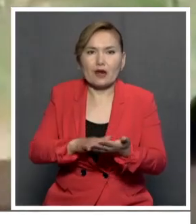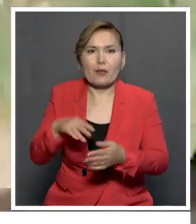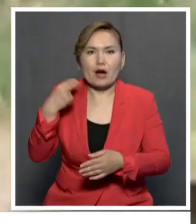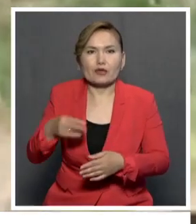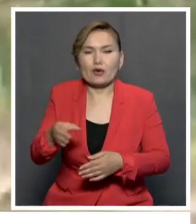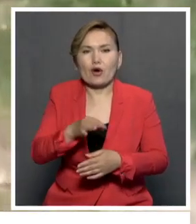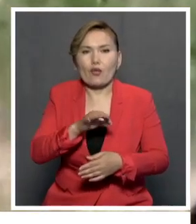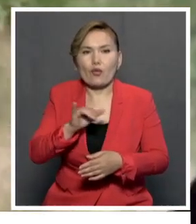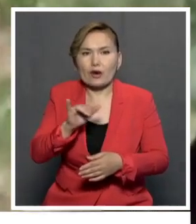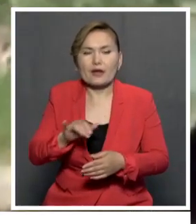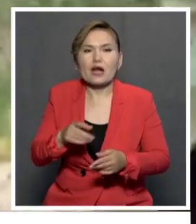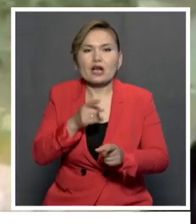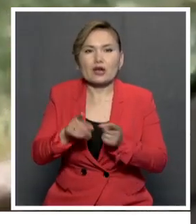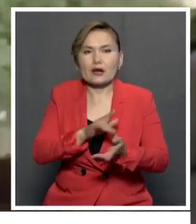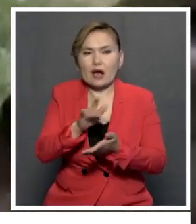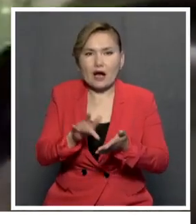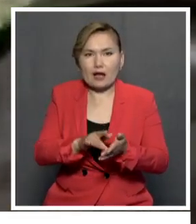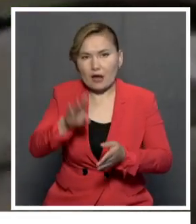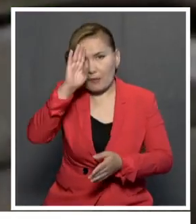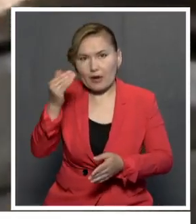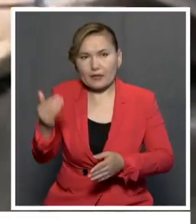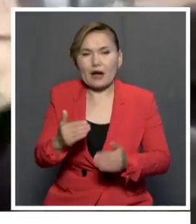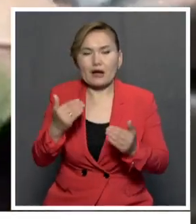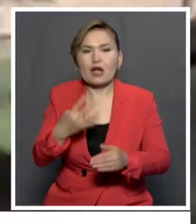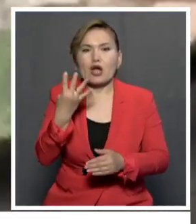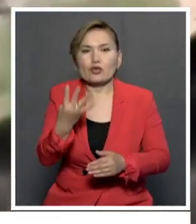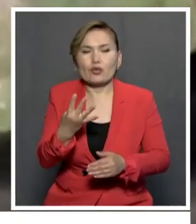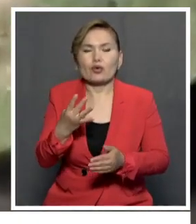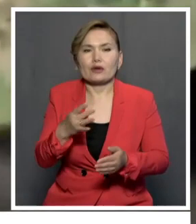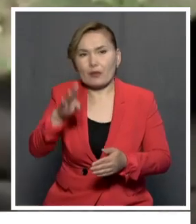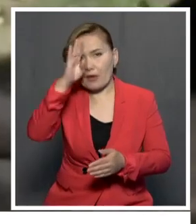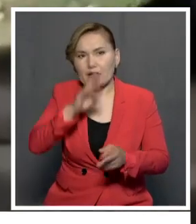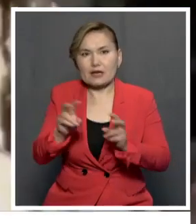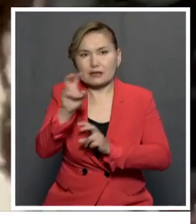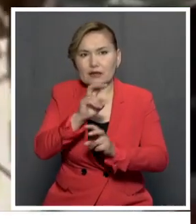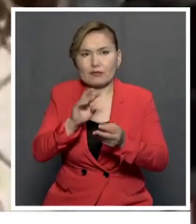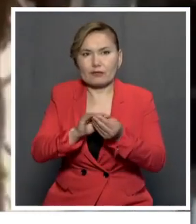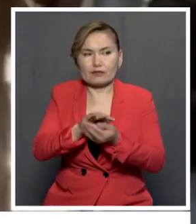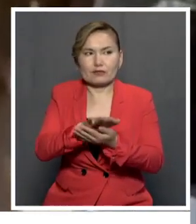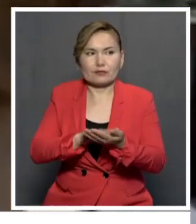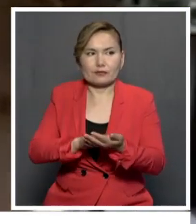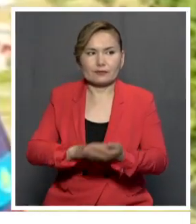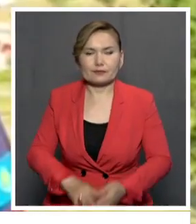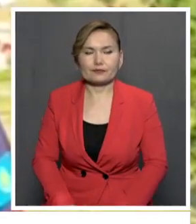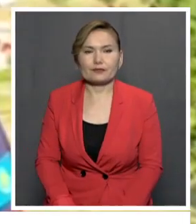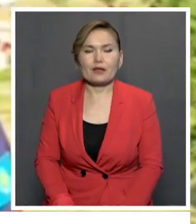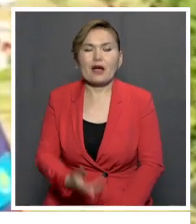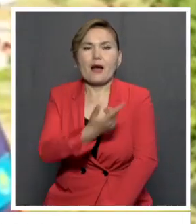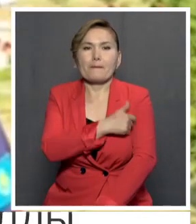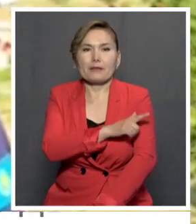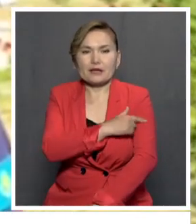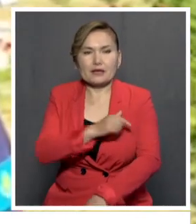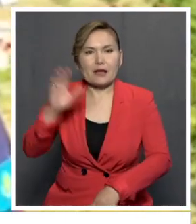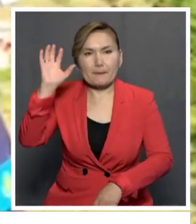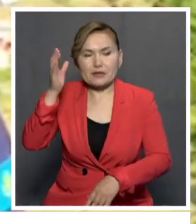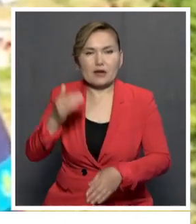мен Орал, Жезқазған қалаларының тумалары. Қазір қалған төрт турист іздестіріліп жатыр. Медициналық және